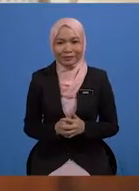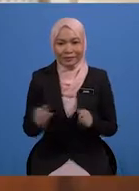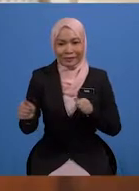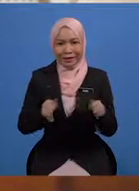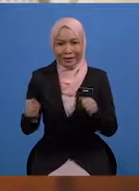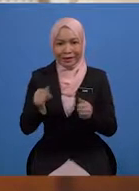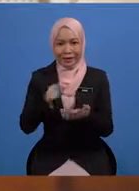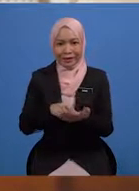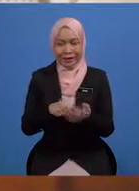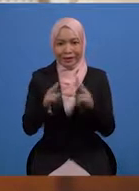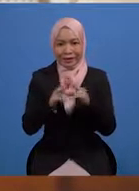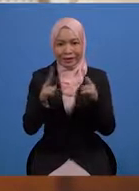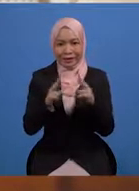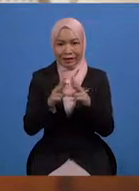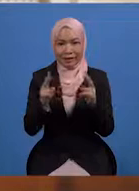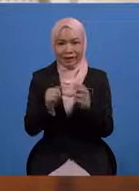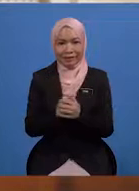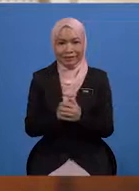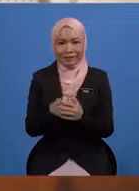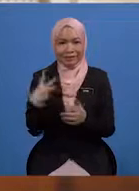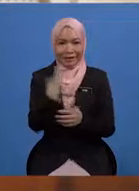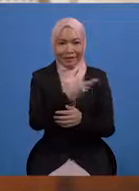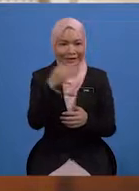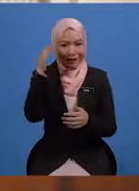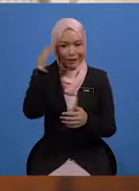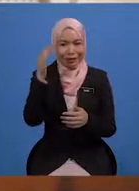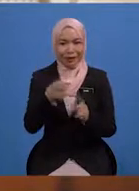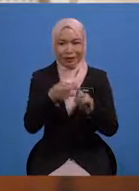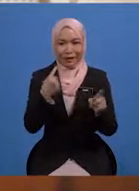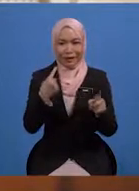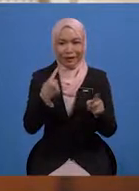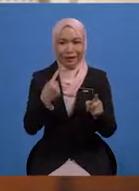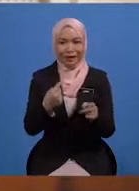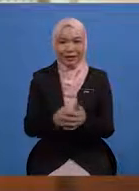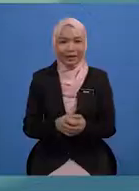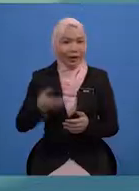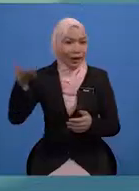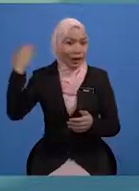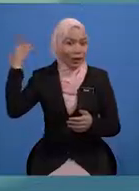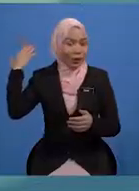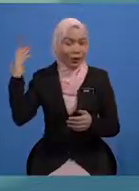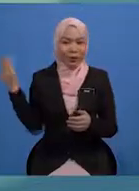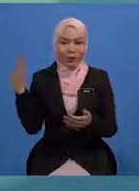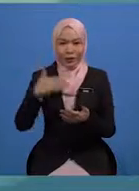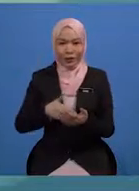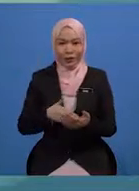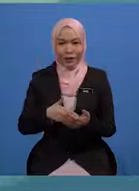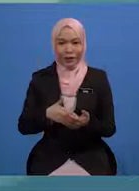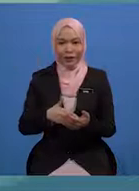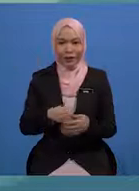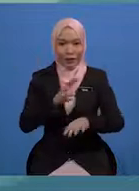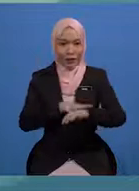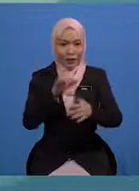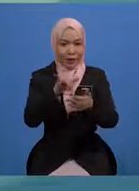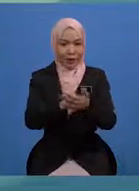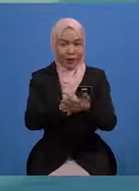Aktiviti seni ini sangat popular sejak zaman prasejarah lagi. Pada zaman itu, catan dibuat pada